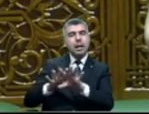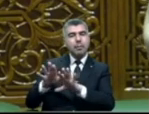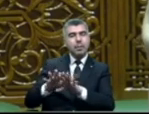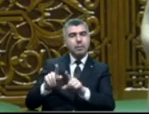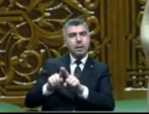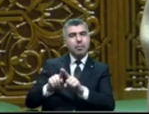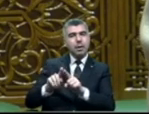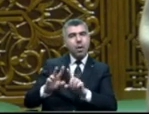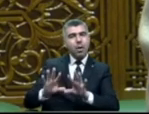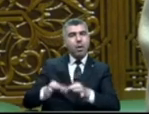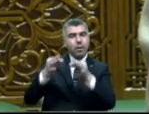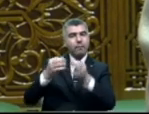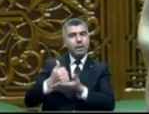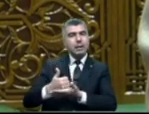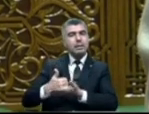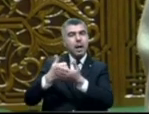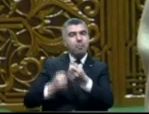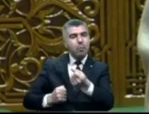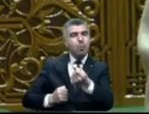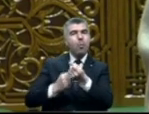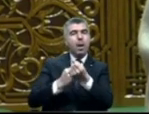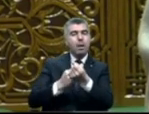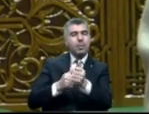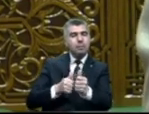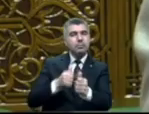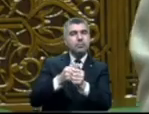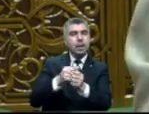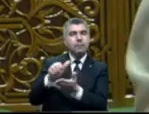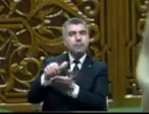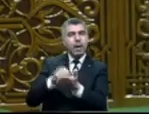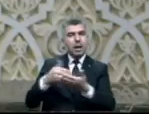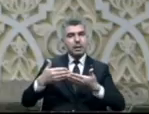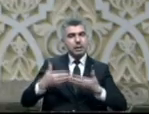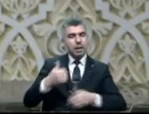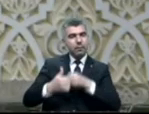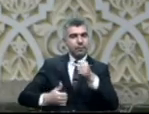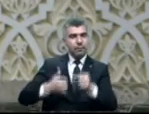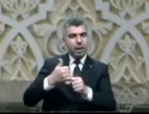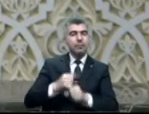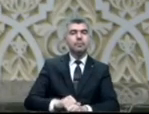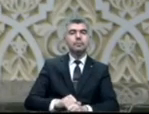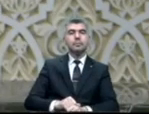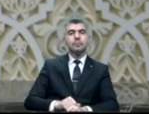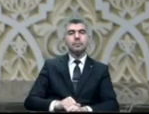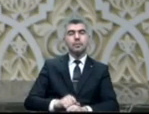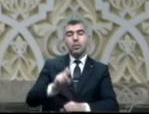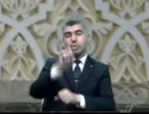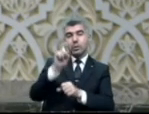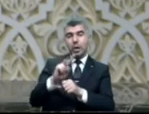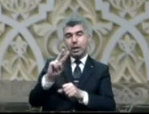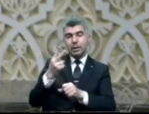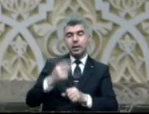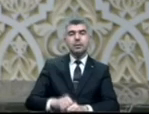التي تعتزمون القيام بها لدعم ومواكبة الفلاحين خلال هذا الموسم. شكرا. شكرا السيدة المستشارة المحترمة. السؤال